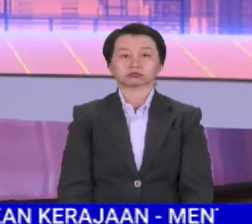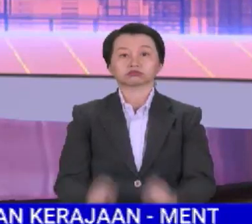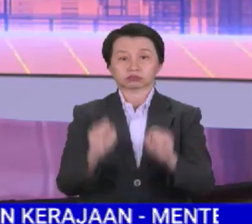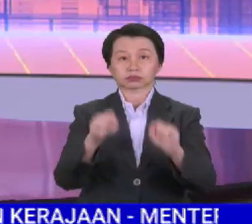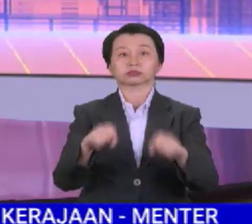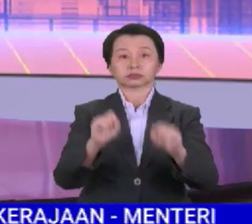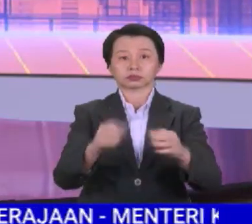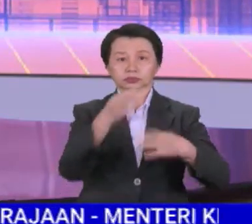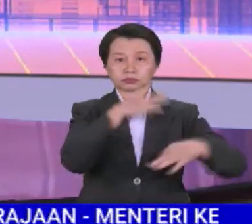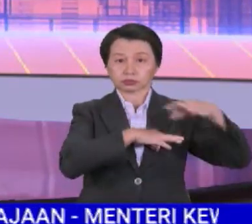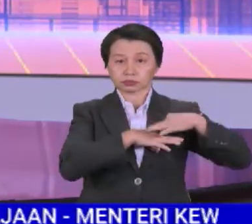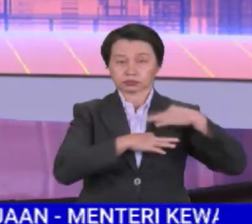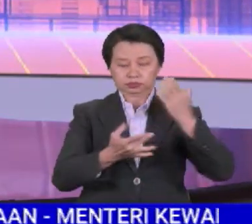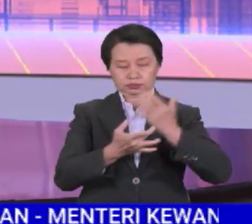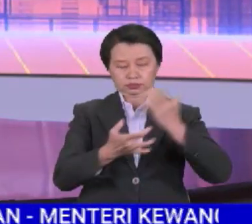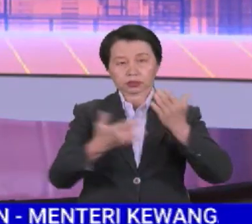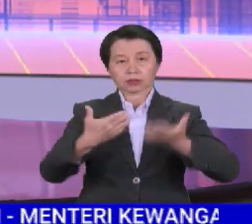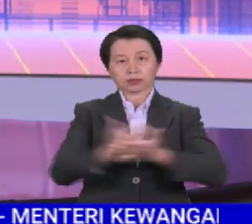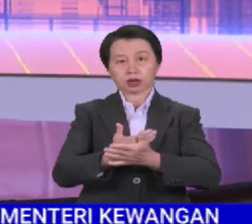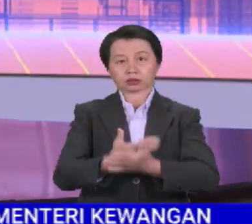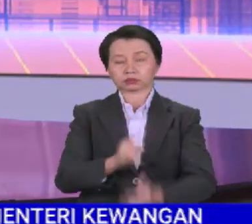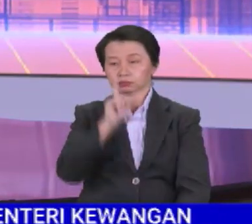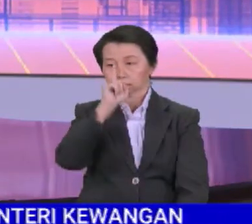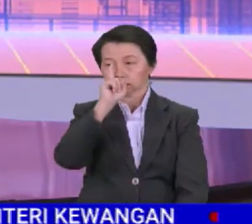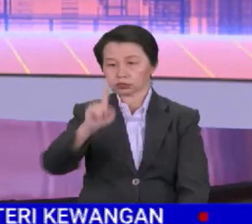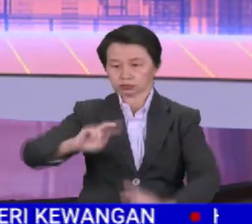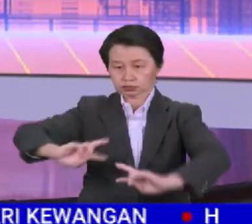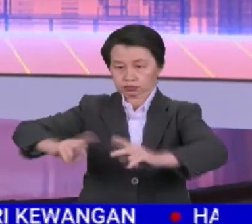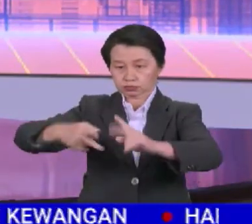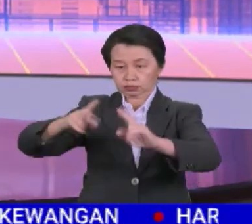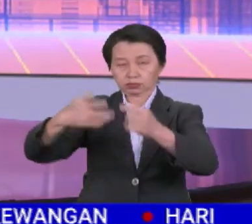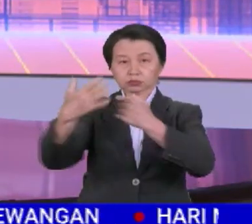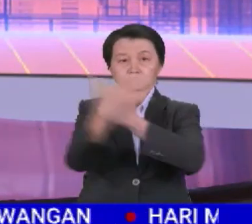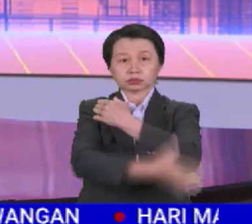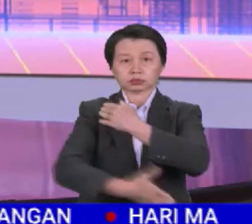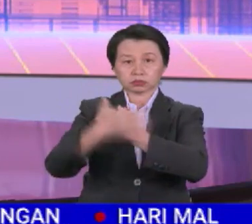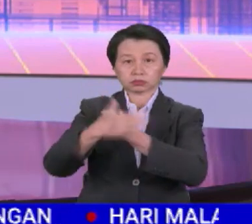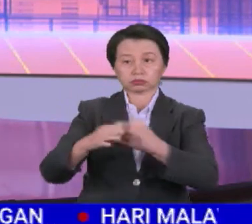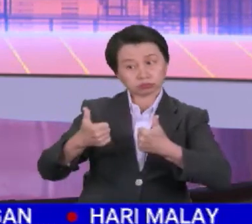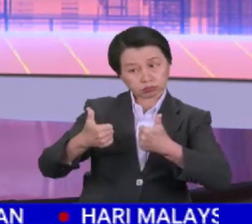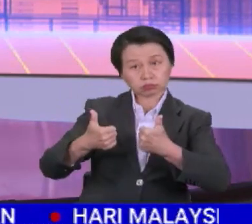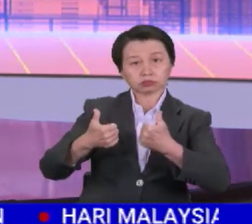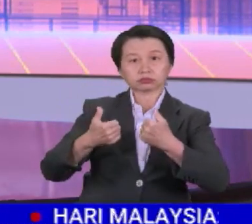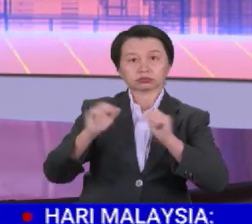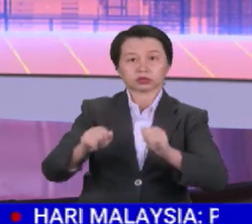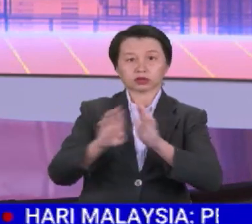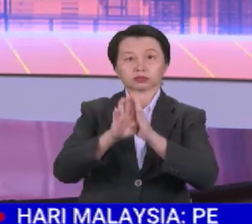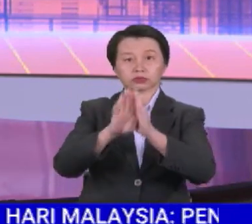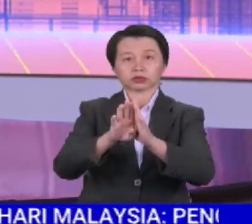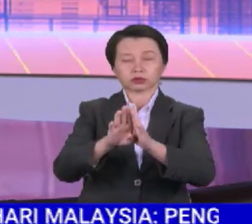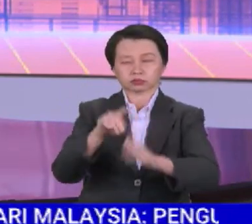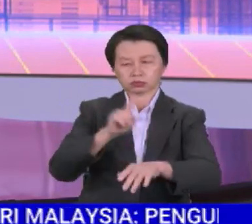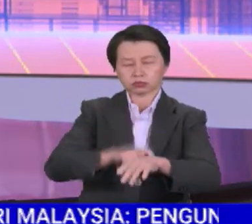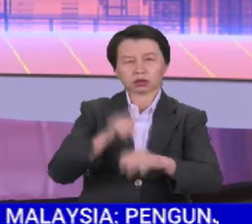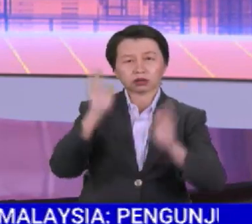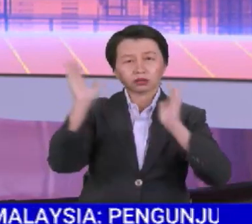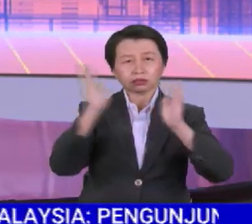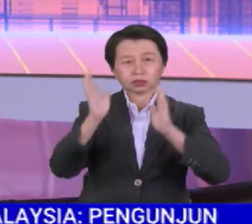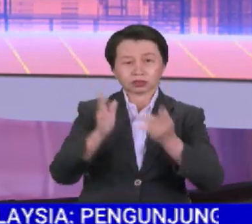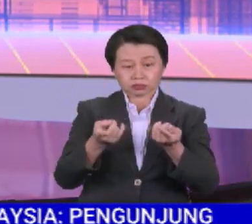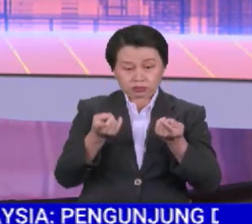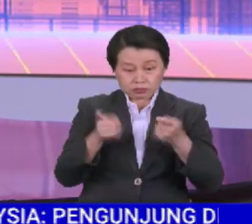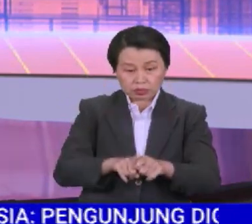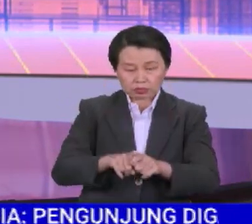Kemampuan memanfaatkan teknologi baharu dalam memastikan pemulihan negara jelas berhasil dan terbukti ketika negara dilanda